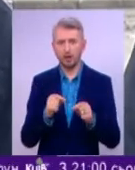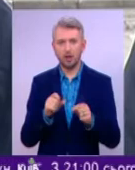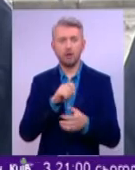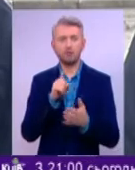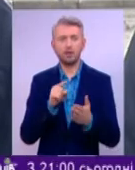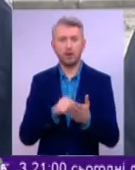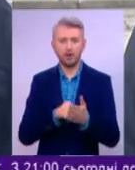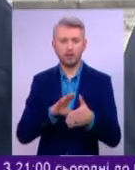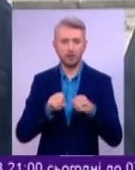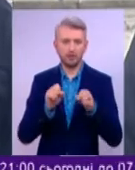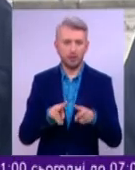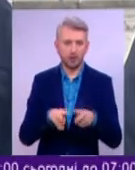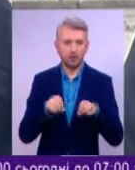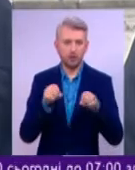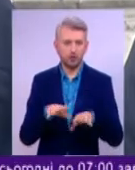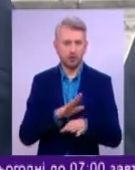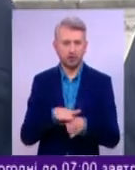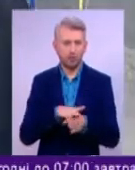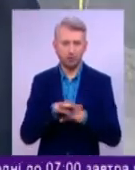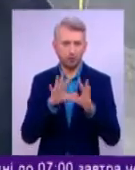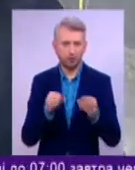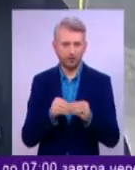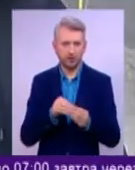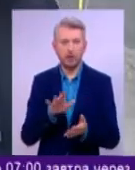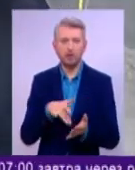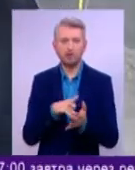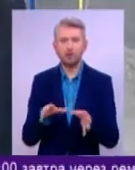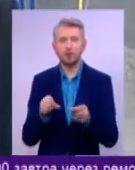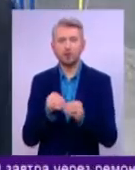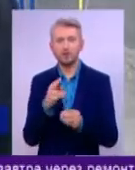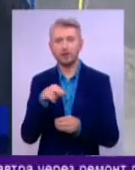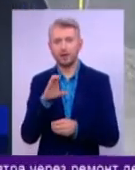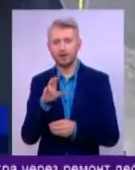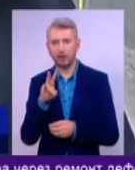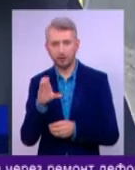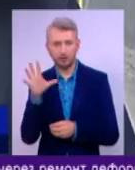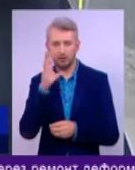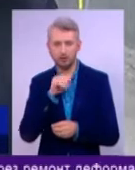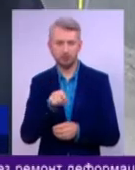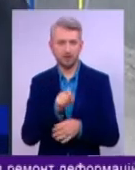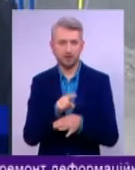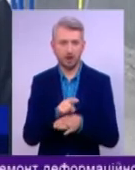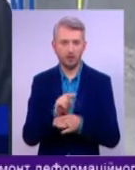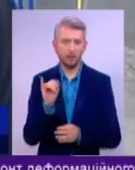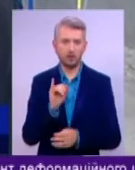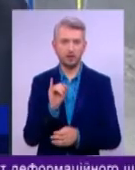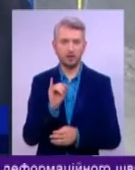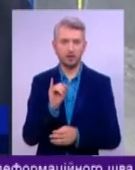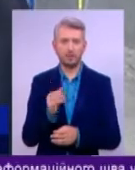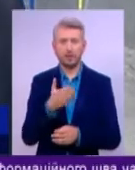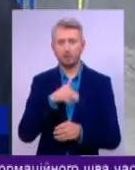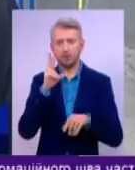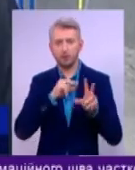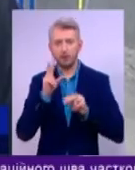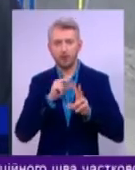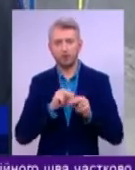питання безпеки вирішуються не в повному обсязі. Місто з ДСНС, я переконаний, що впорається з цими завданнями, і ми